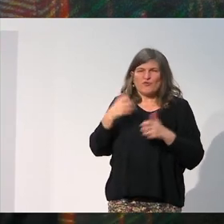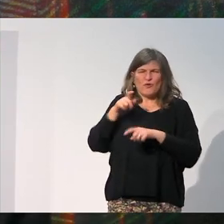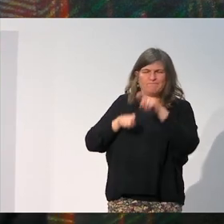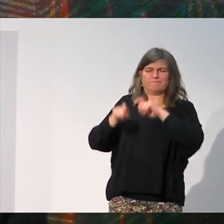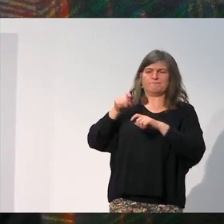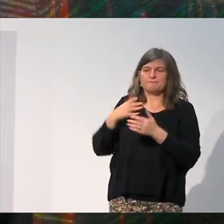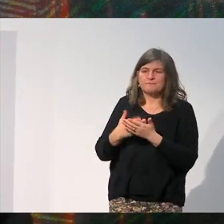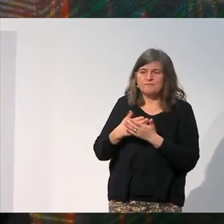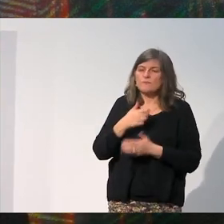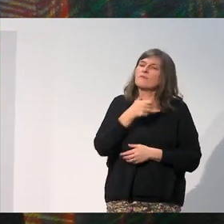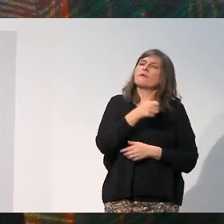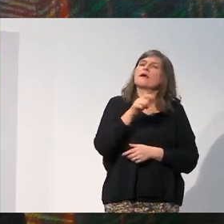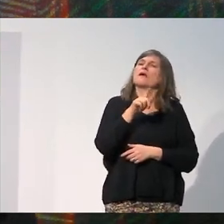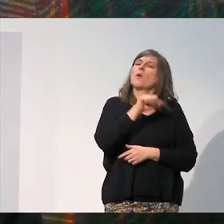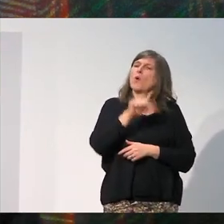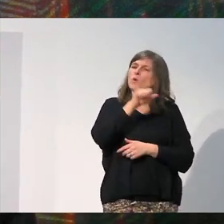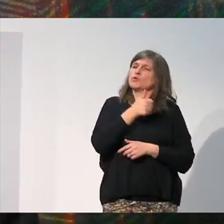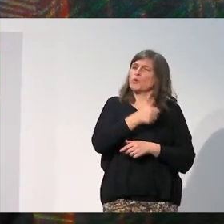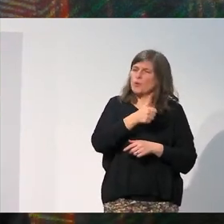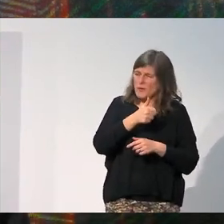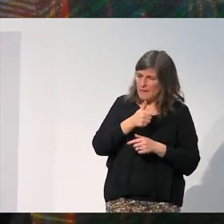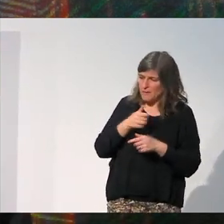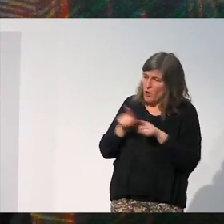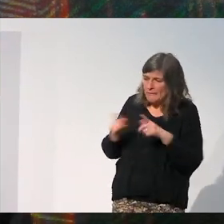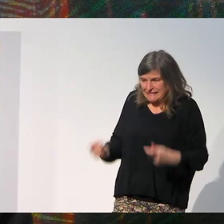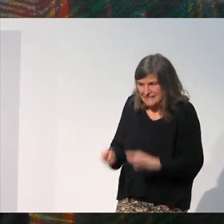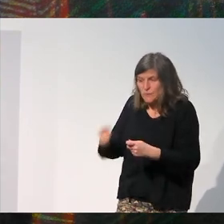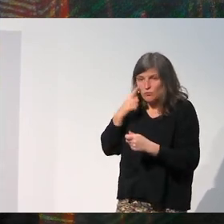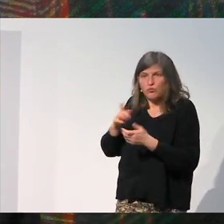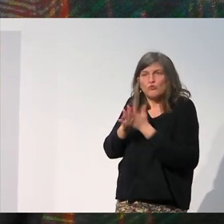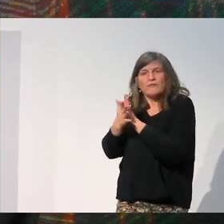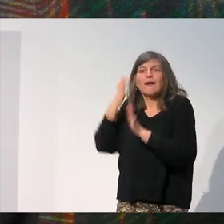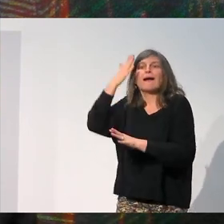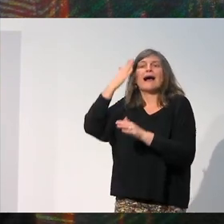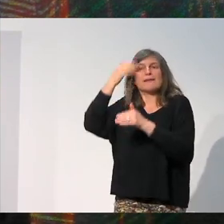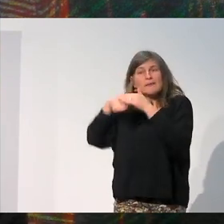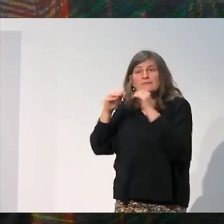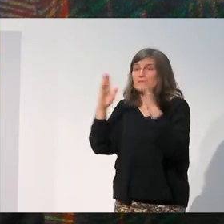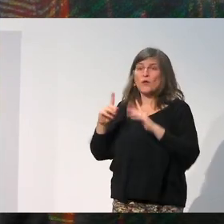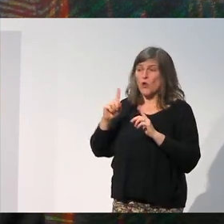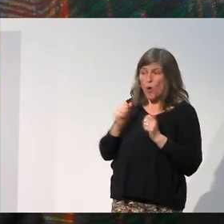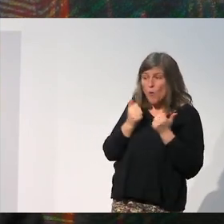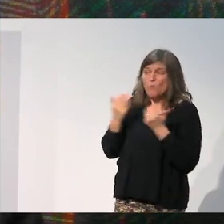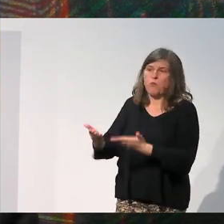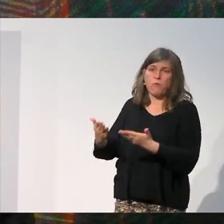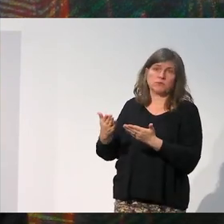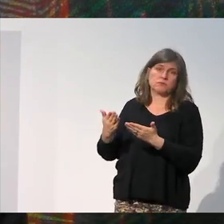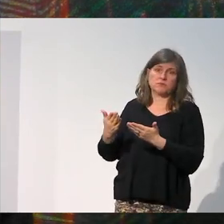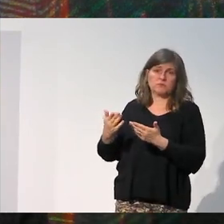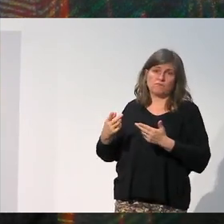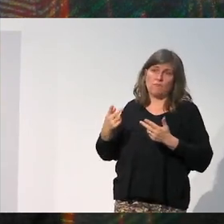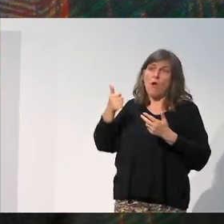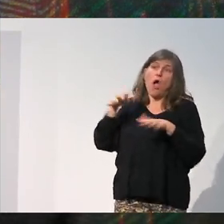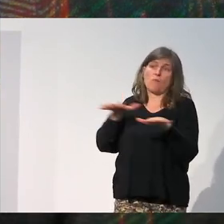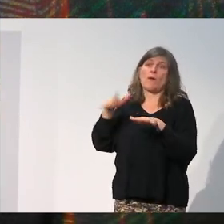il ne domestique pas le pingouin. Il offre à un pingouin une façon de vivre, qui se trouve et dans une maison, et